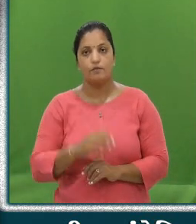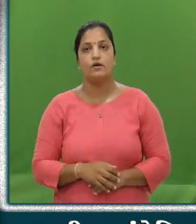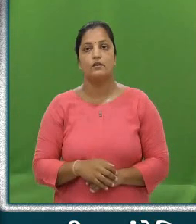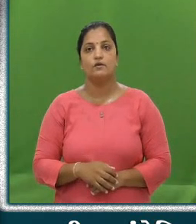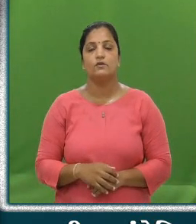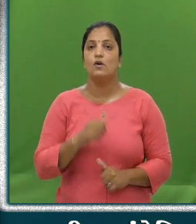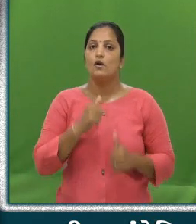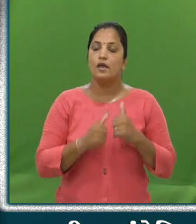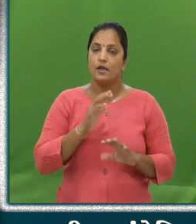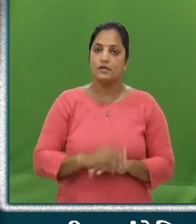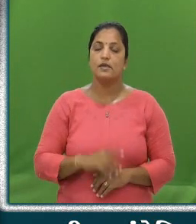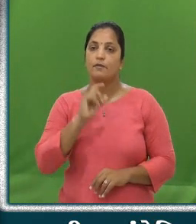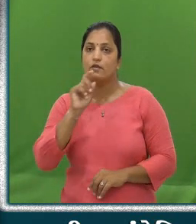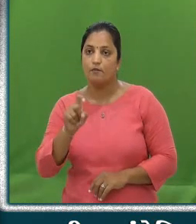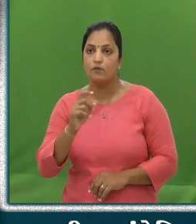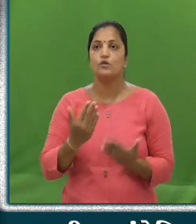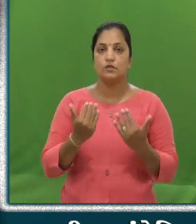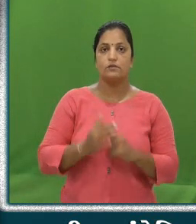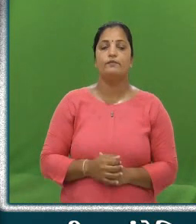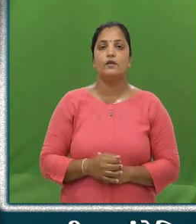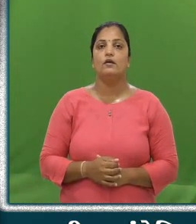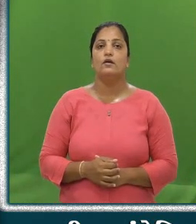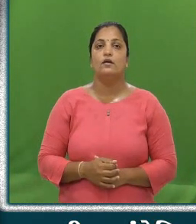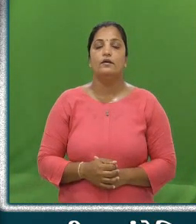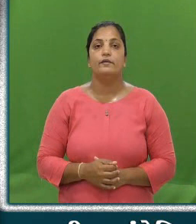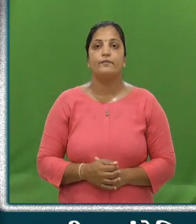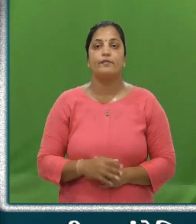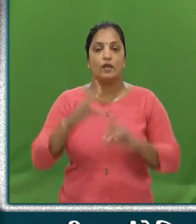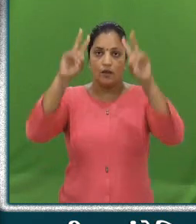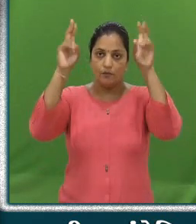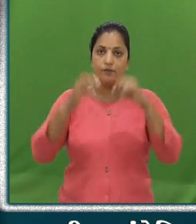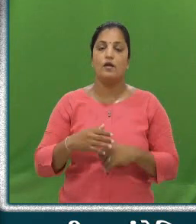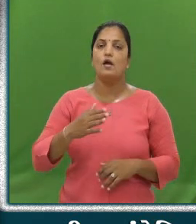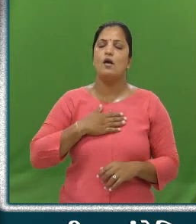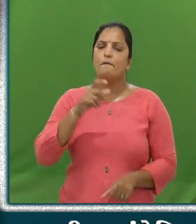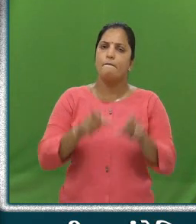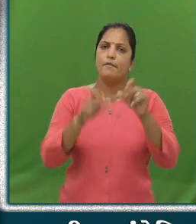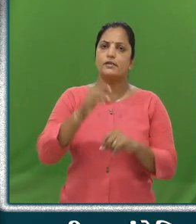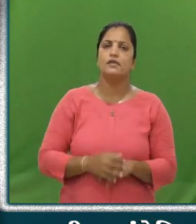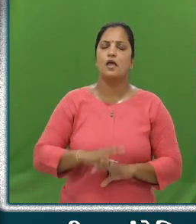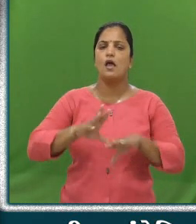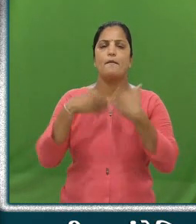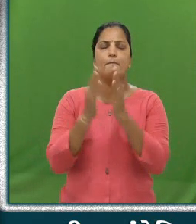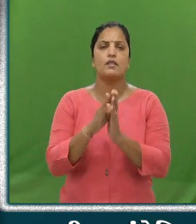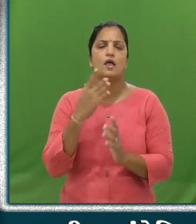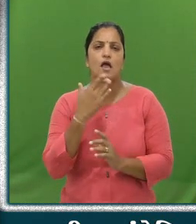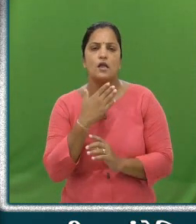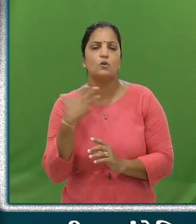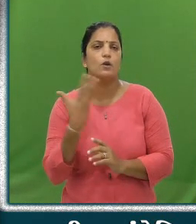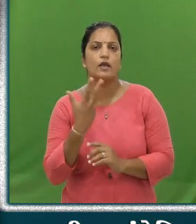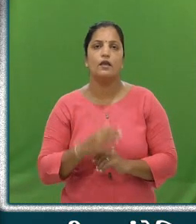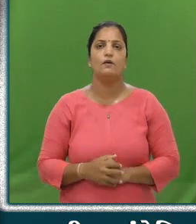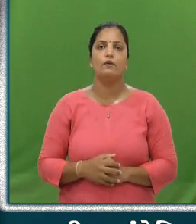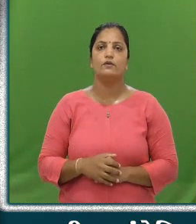છે પરીક્ષાની અંદર પૂછાઈ શકે તેવો પણ આ મુદ્દો છે કે માનવની અંદર કુલ કેટલા જોડ રંગસૂત્રો જોવા